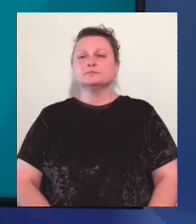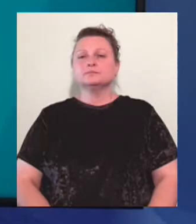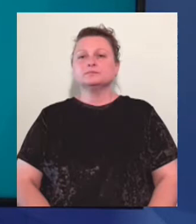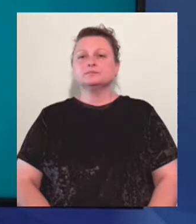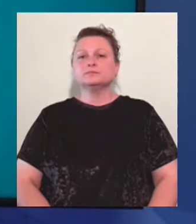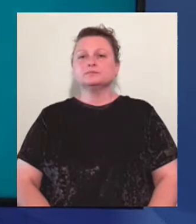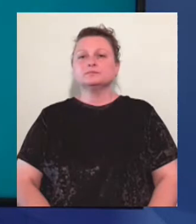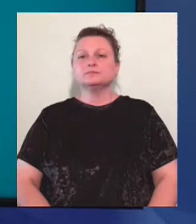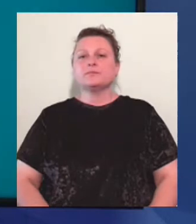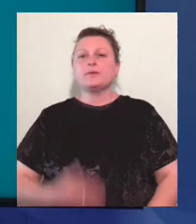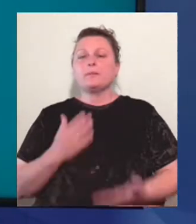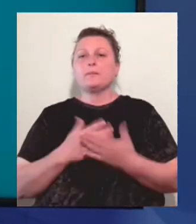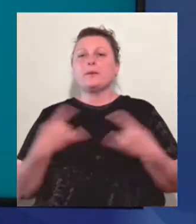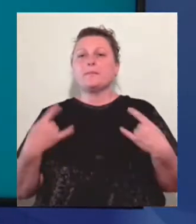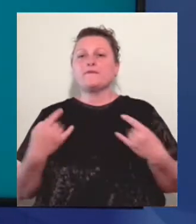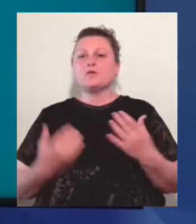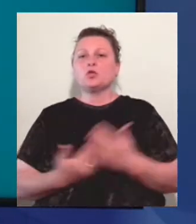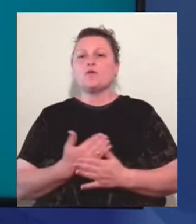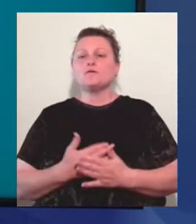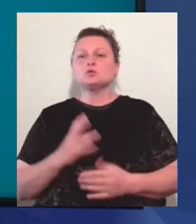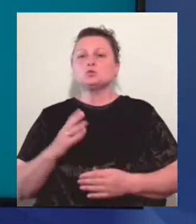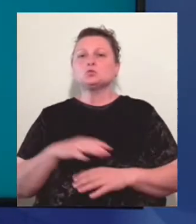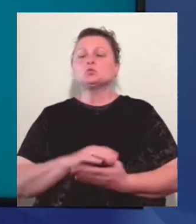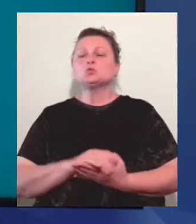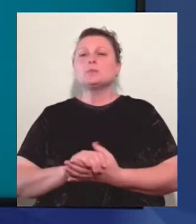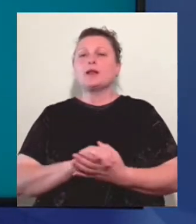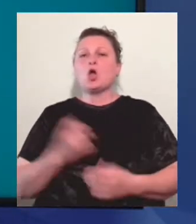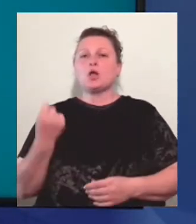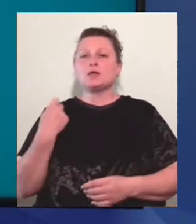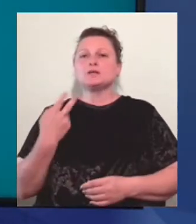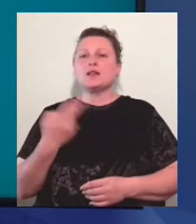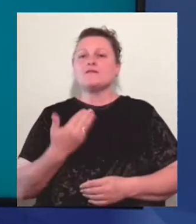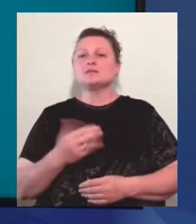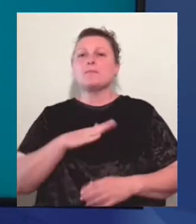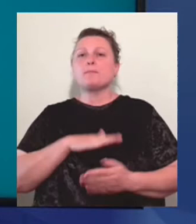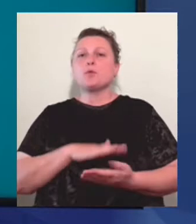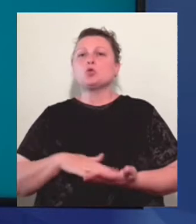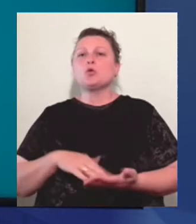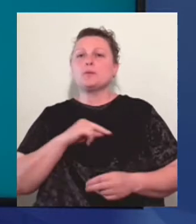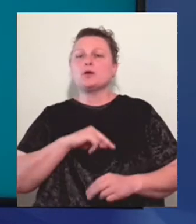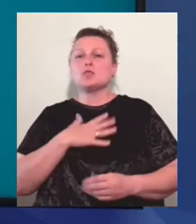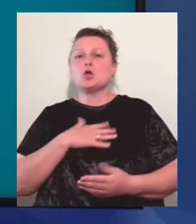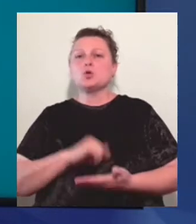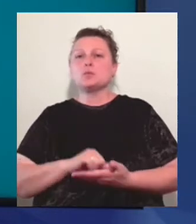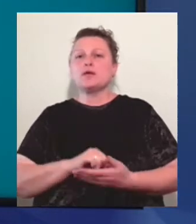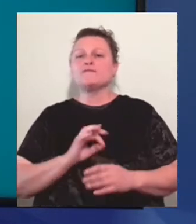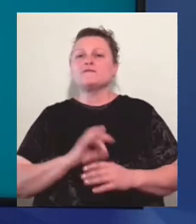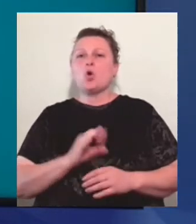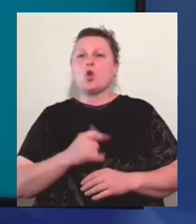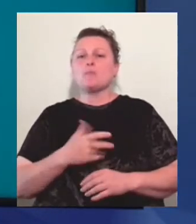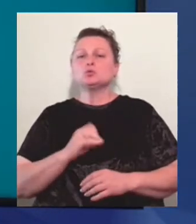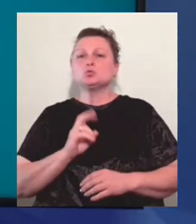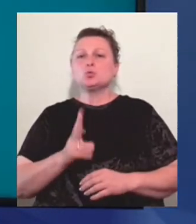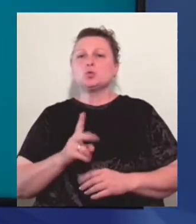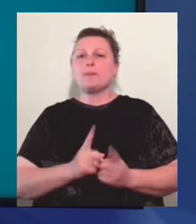В прямому ефірі новини на Суспільному Одеса. Для вас продовжують працювати наші кореспонденти та ведуча Ольга